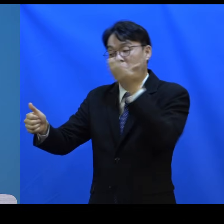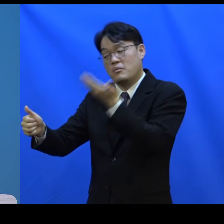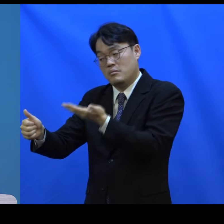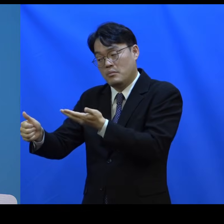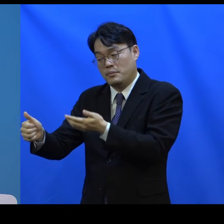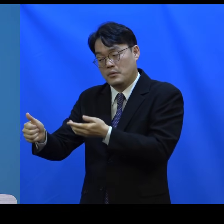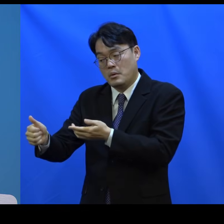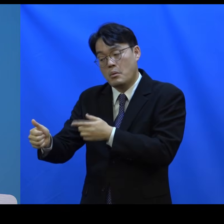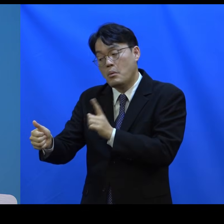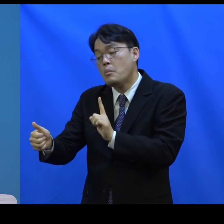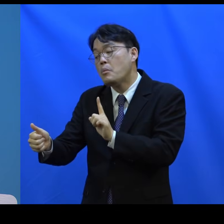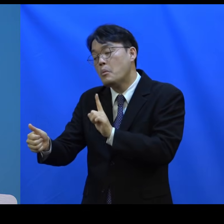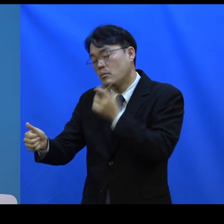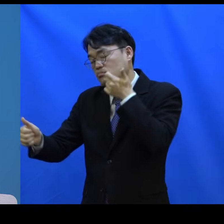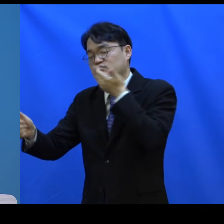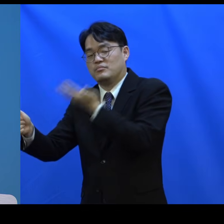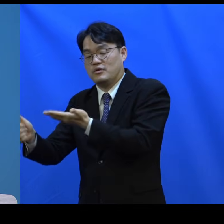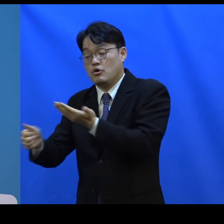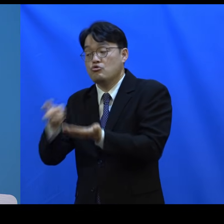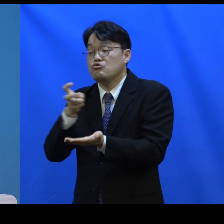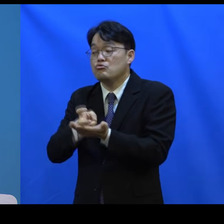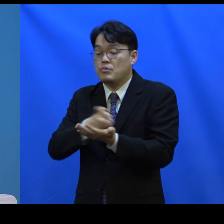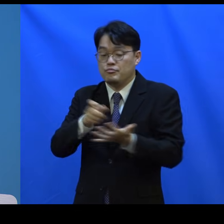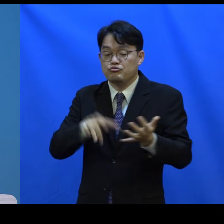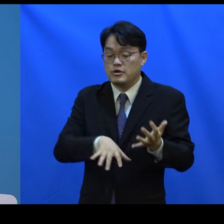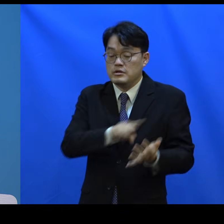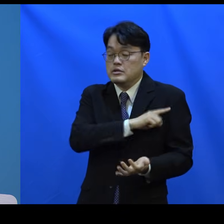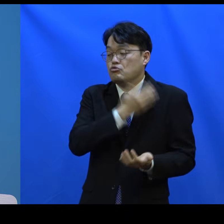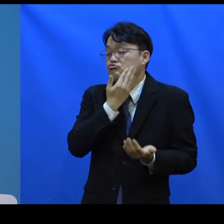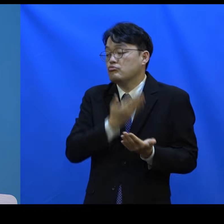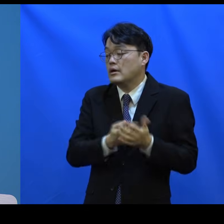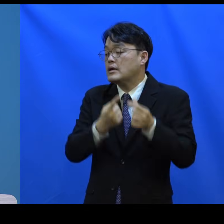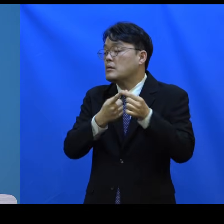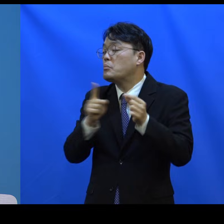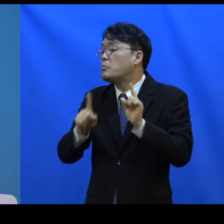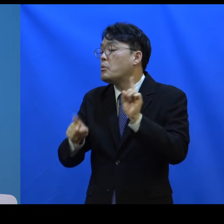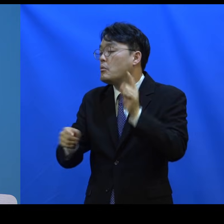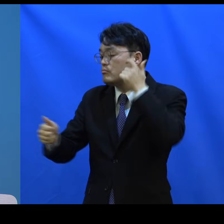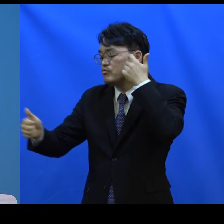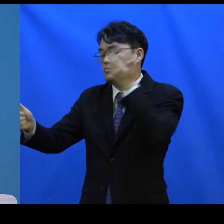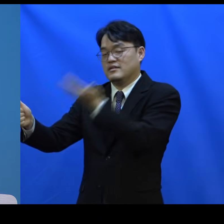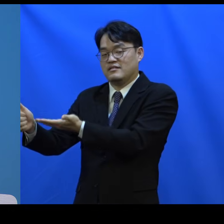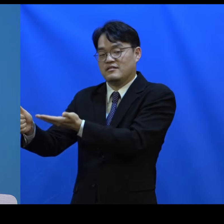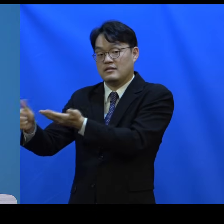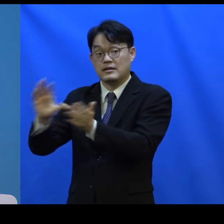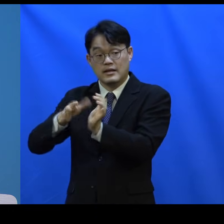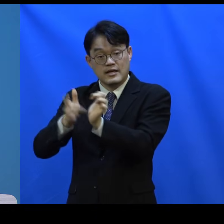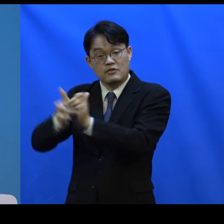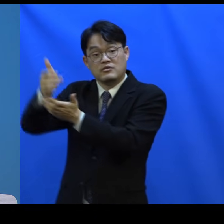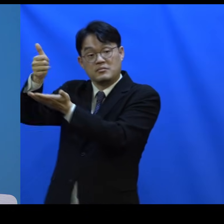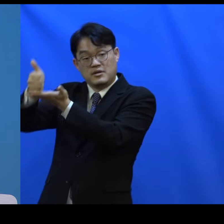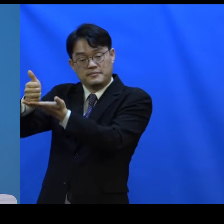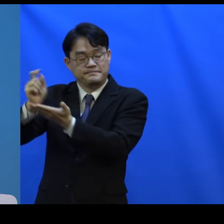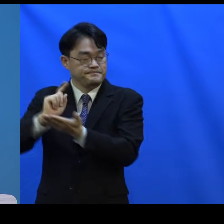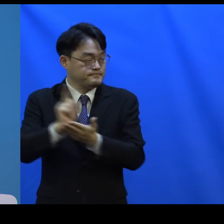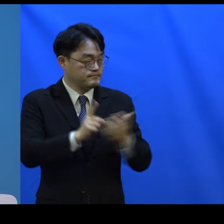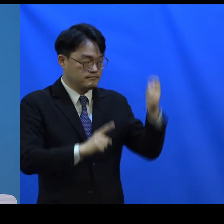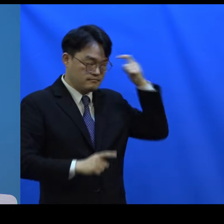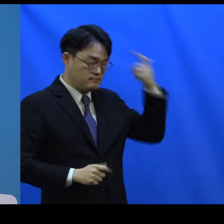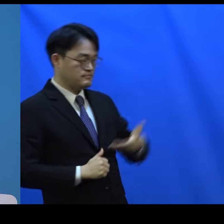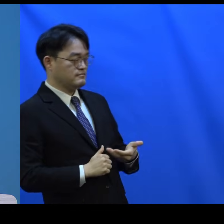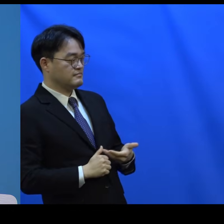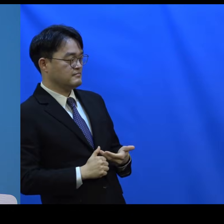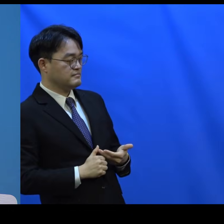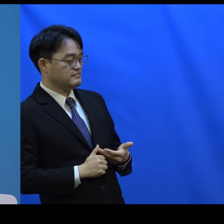예수님을 시험하는 장면이 나옵니다. 굉장히 악마적인 질문을 하는데요. 자, 그런데 예수님은 딱 그 질문을